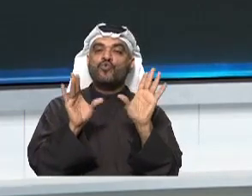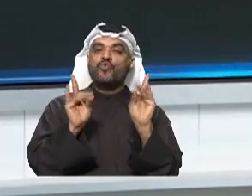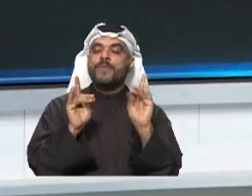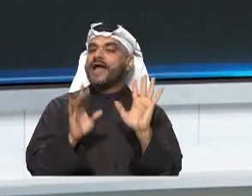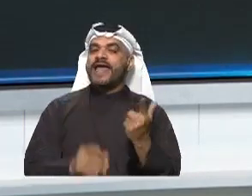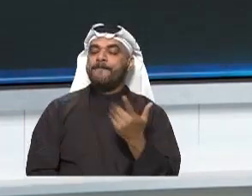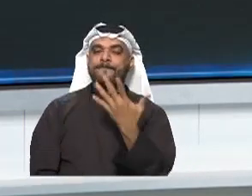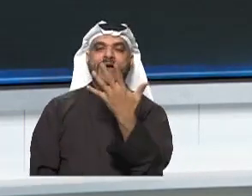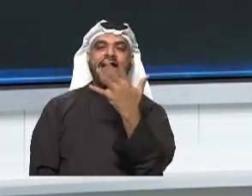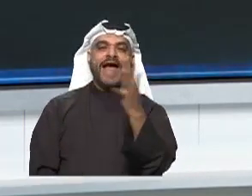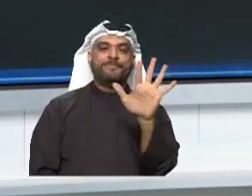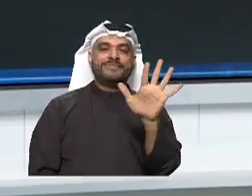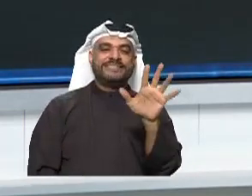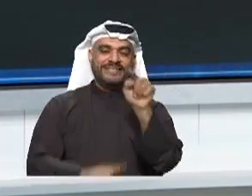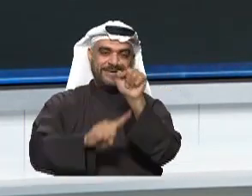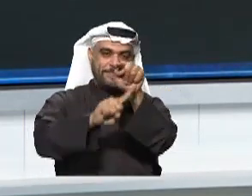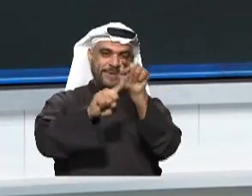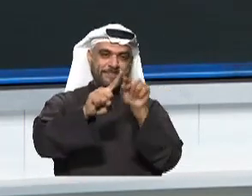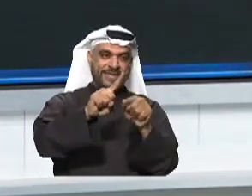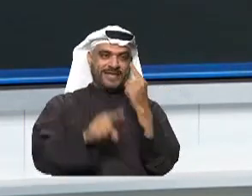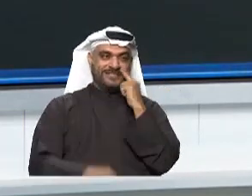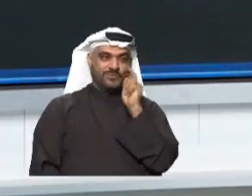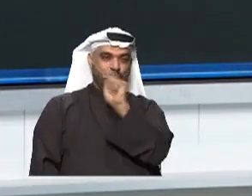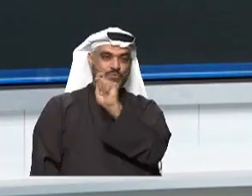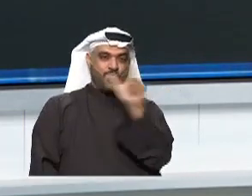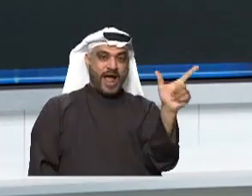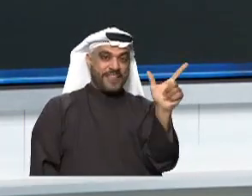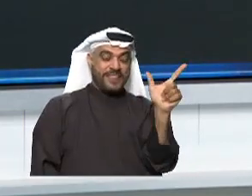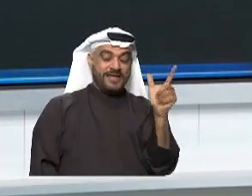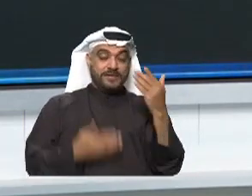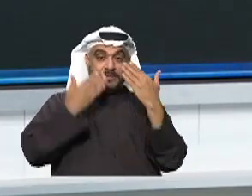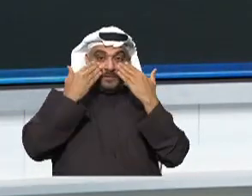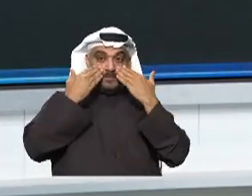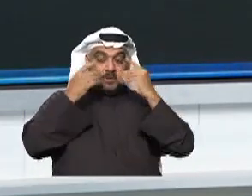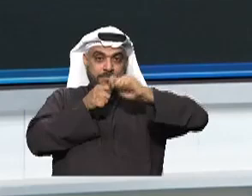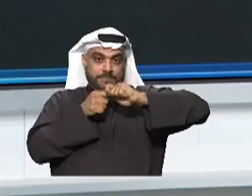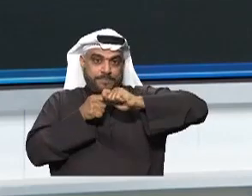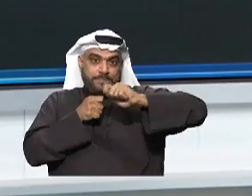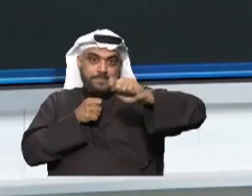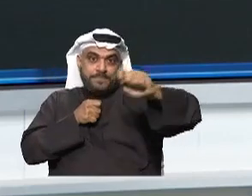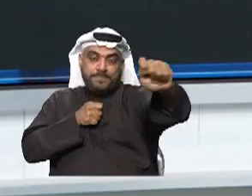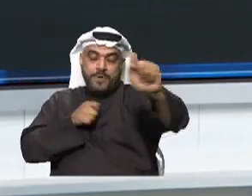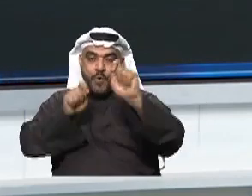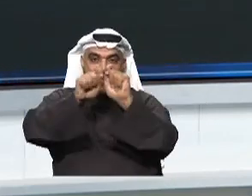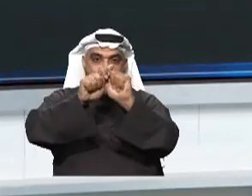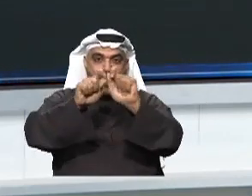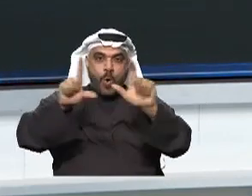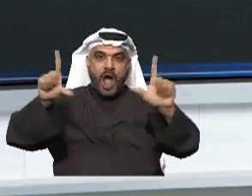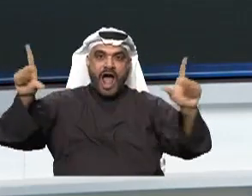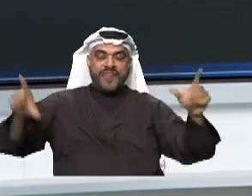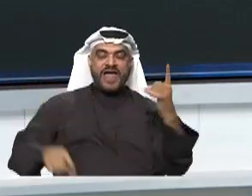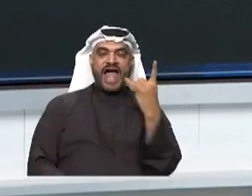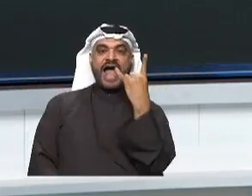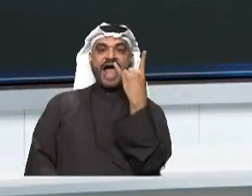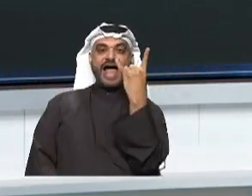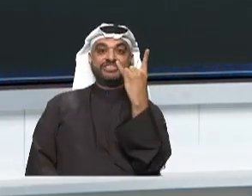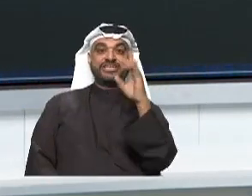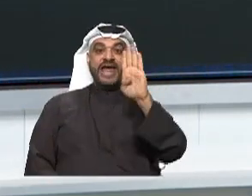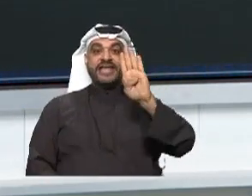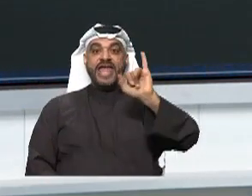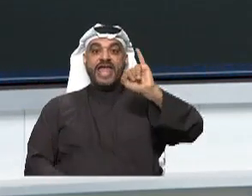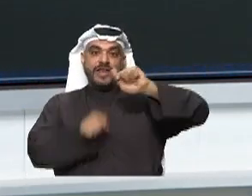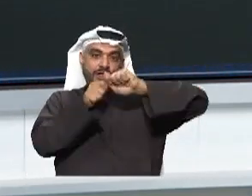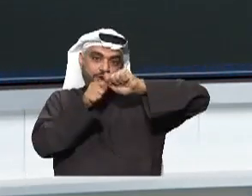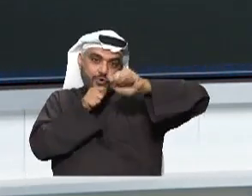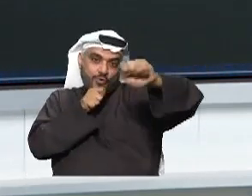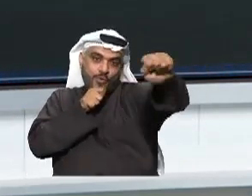الكويت، ومتوقع أنها تكون ما بين 18 إلى 19 درجة مئوية كأقصى حرارة. رياح متقلبة الاتجاه حاليا سرعتها 6